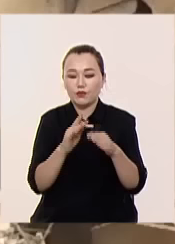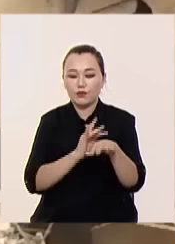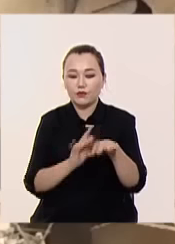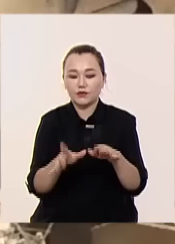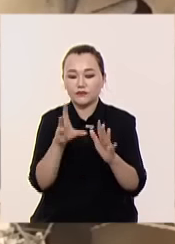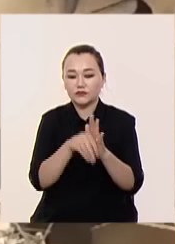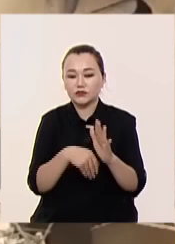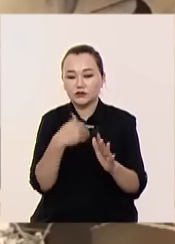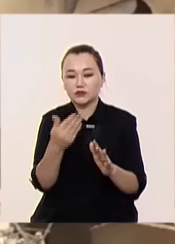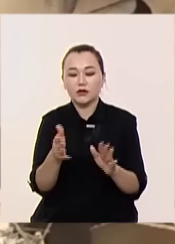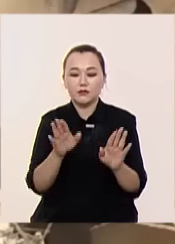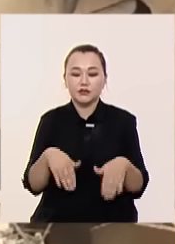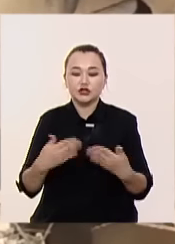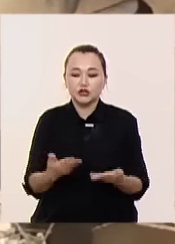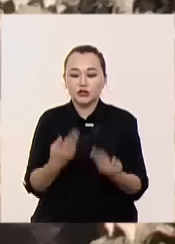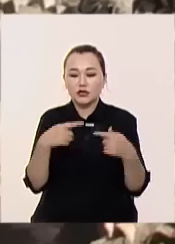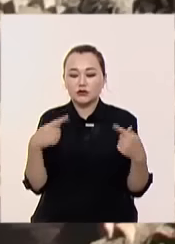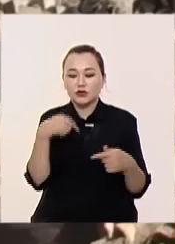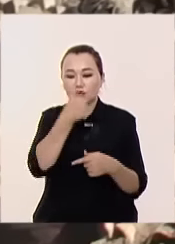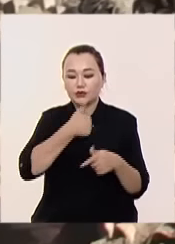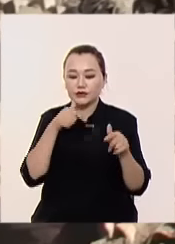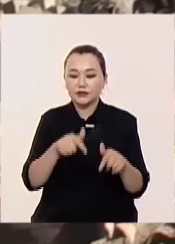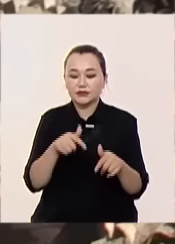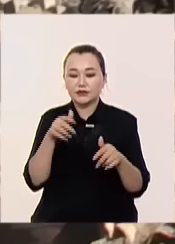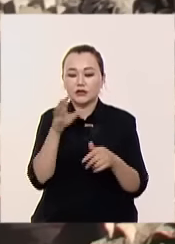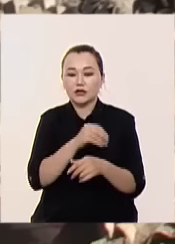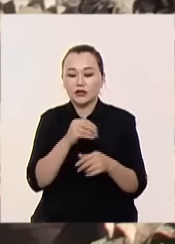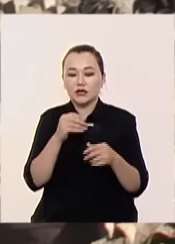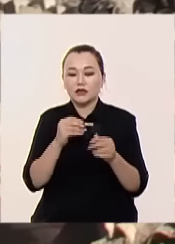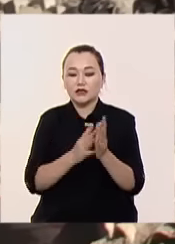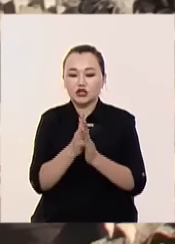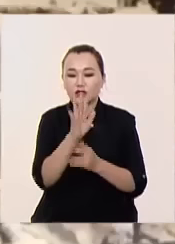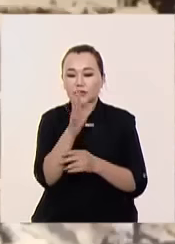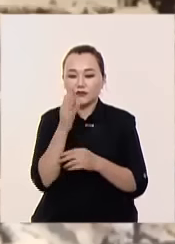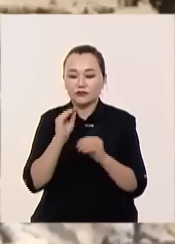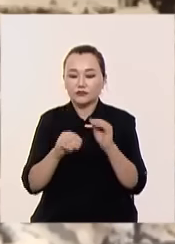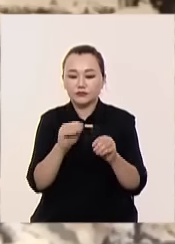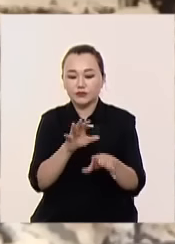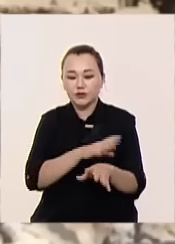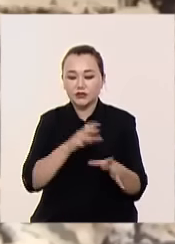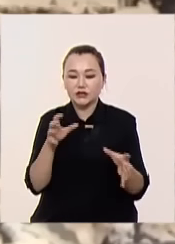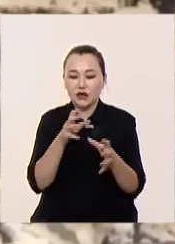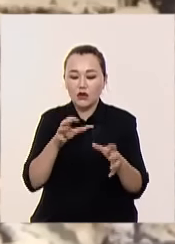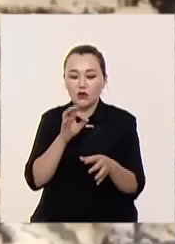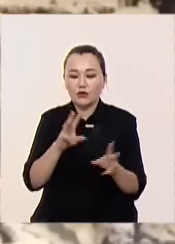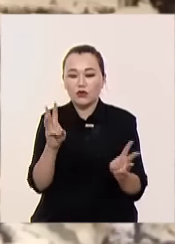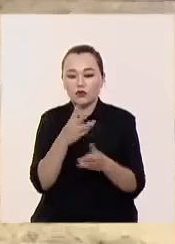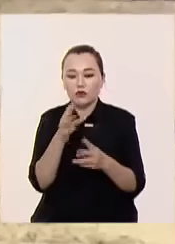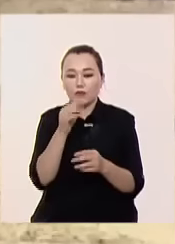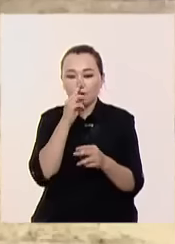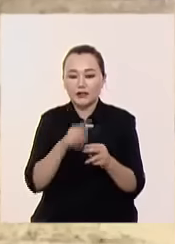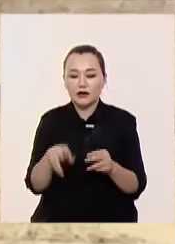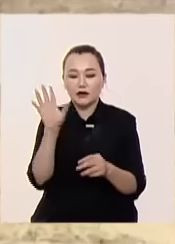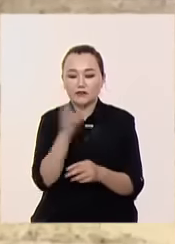числе и их. Местные жители в разные годы работали здесь в питомнике лесхоза, сажали деревья, берегли его от огня. Но в этот раз они потеряли